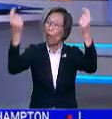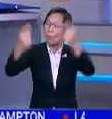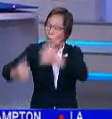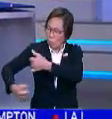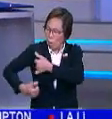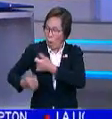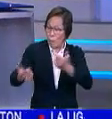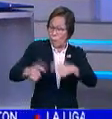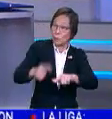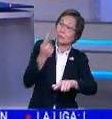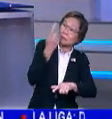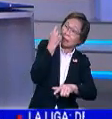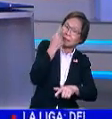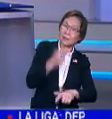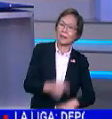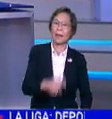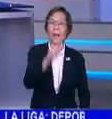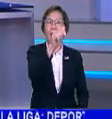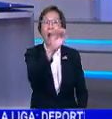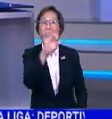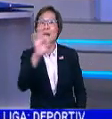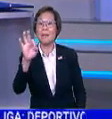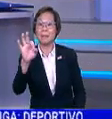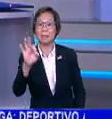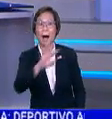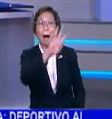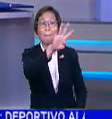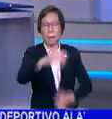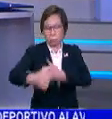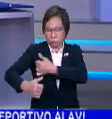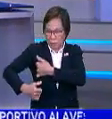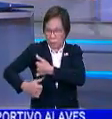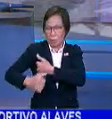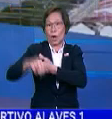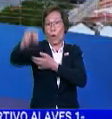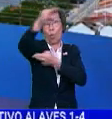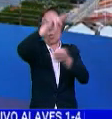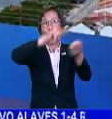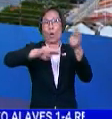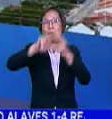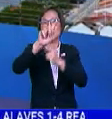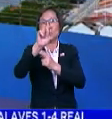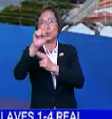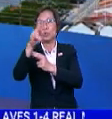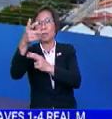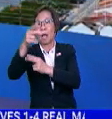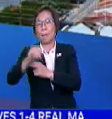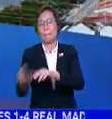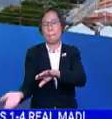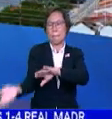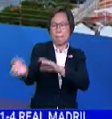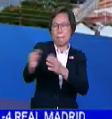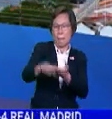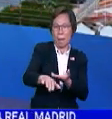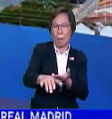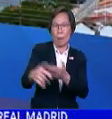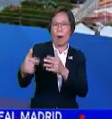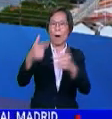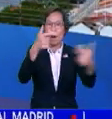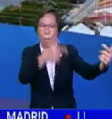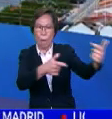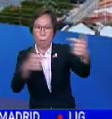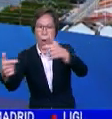yang berlangsung tadi. Ya, Alif, 4 anggota tentera udara Diraja Malaysia TUDM yang terkorban dalam